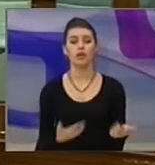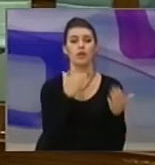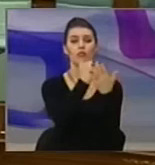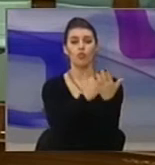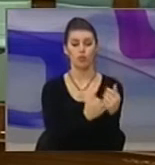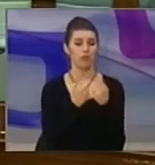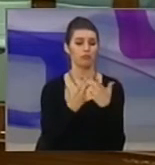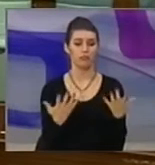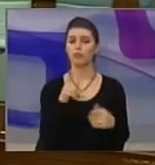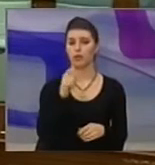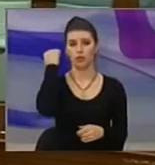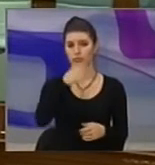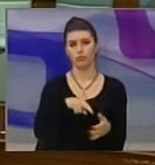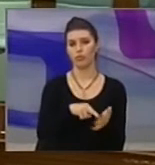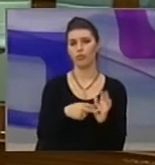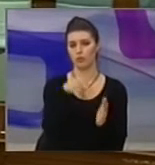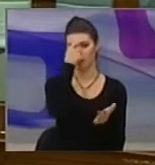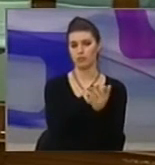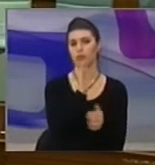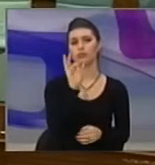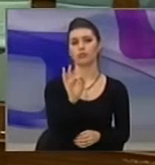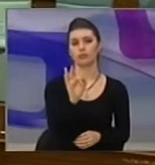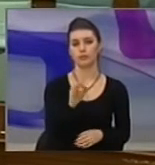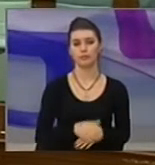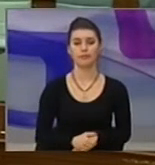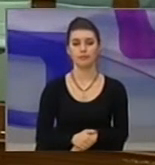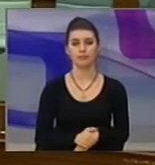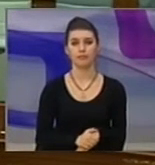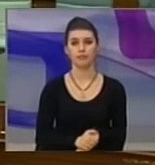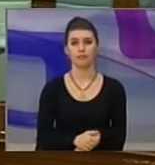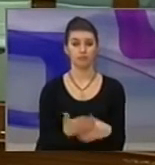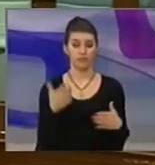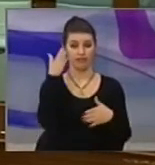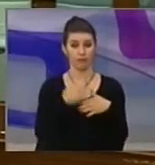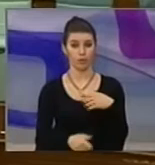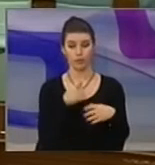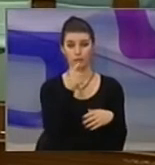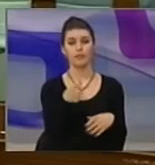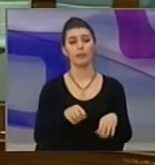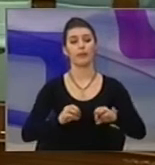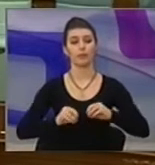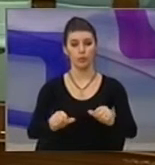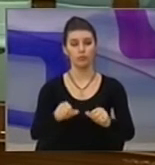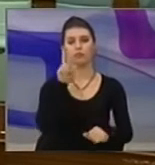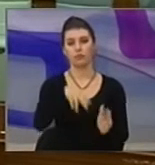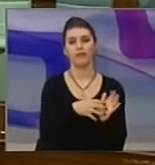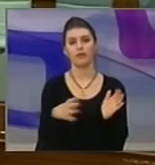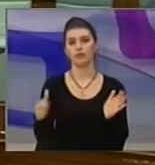neogë Problem implentimihe zbatimi kre lijhe përundim themi seës